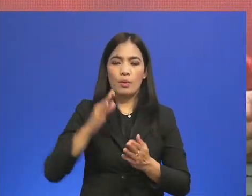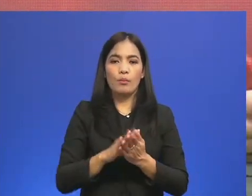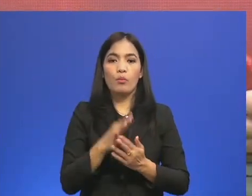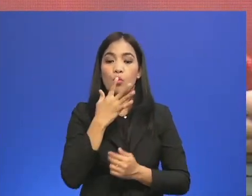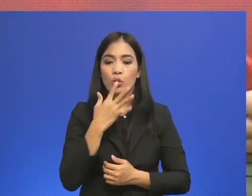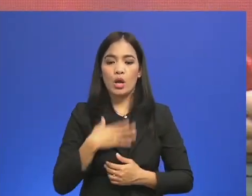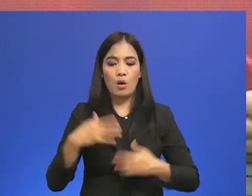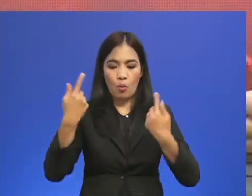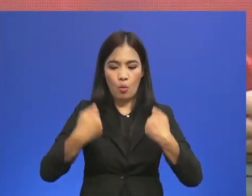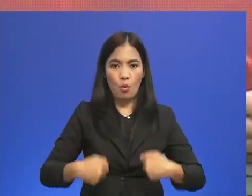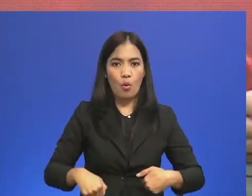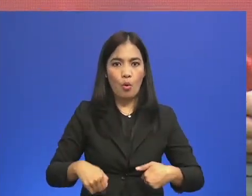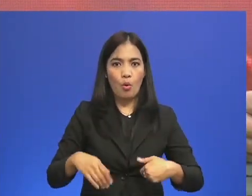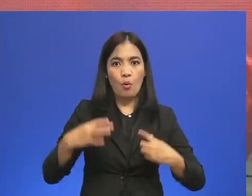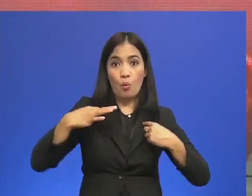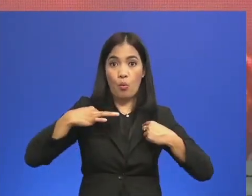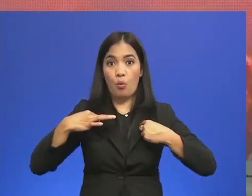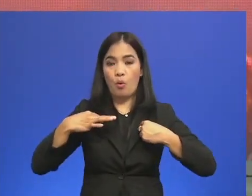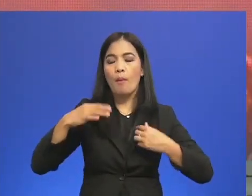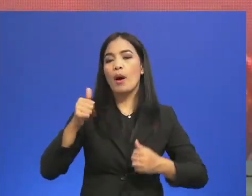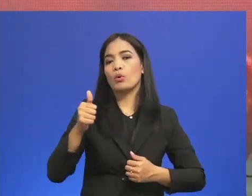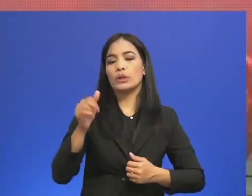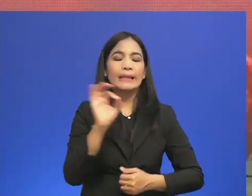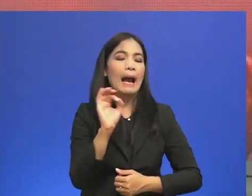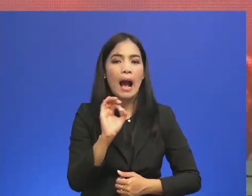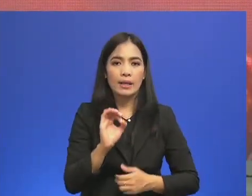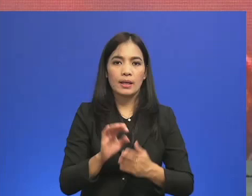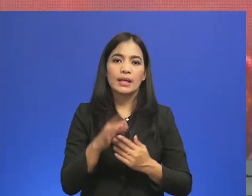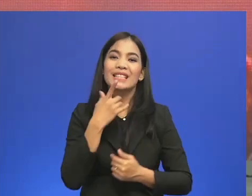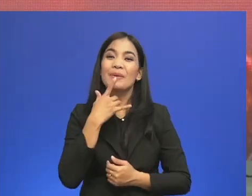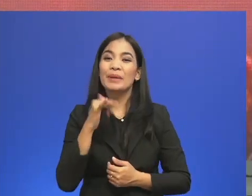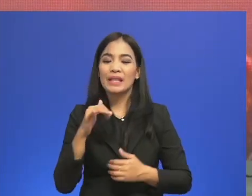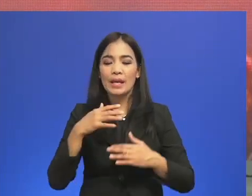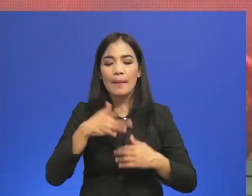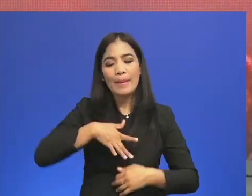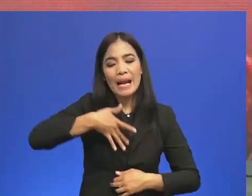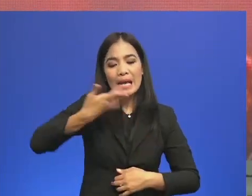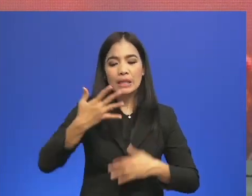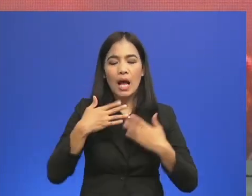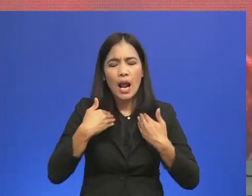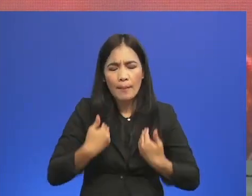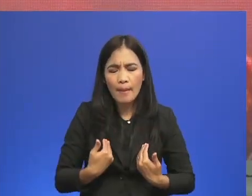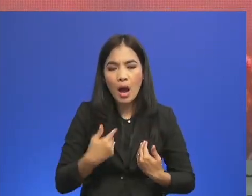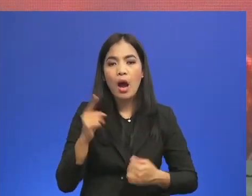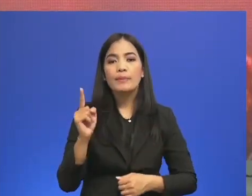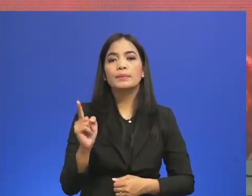fisik. Jangan merasa lemah. Mengapa, saudara?